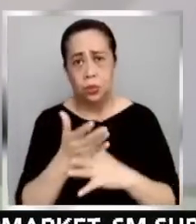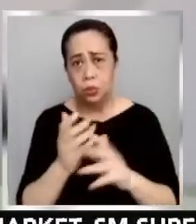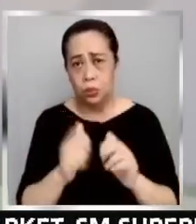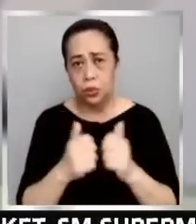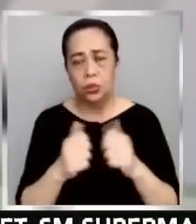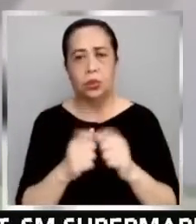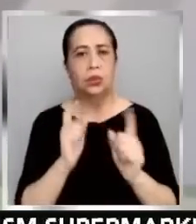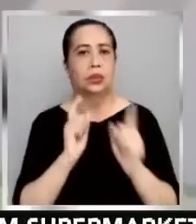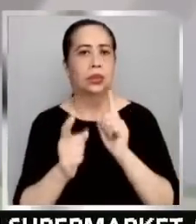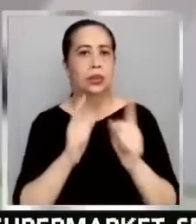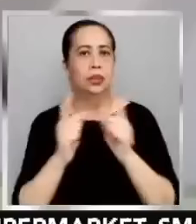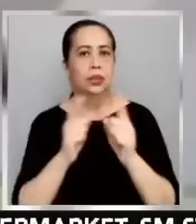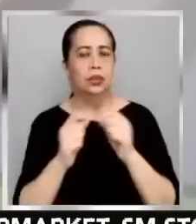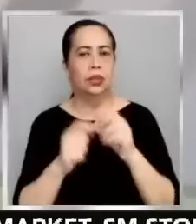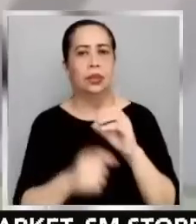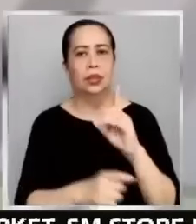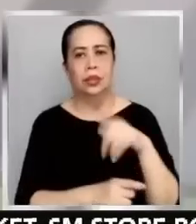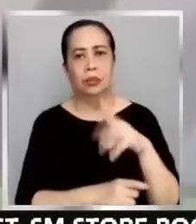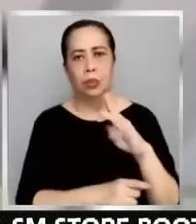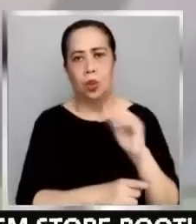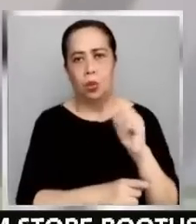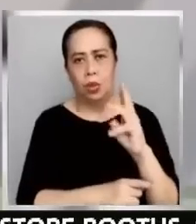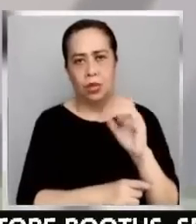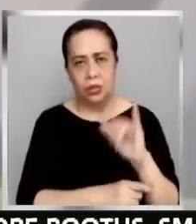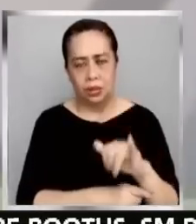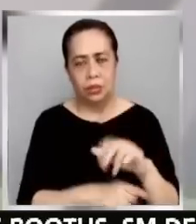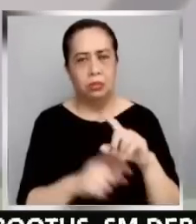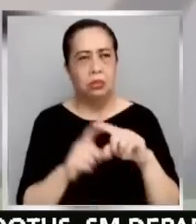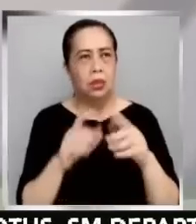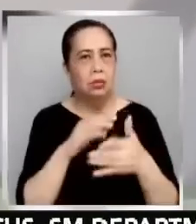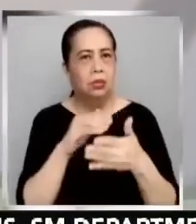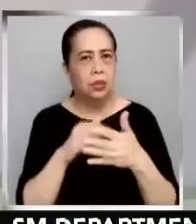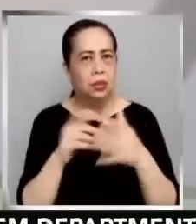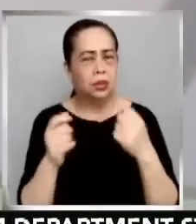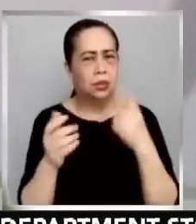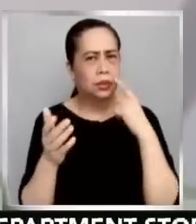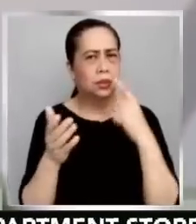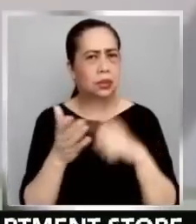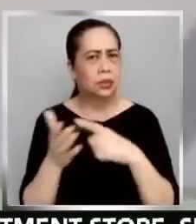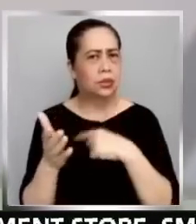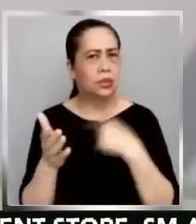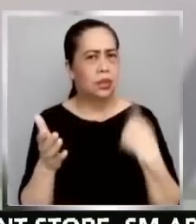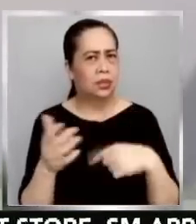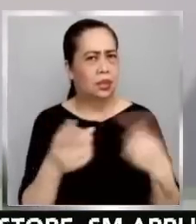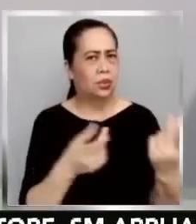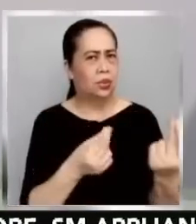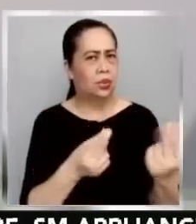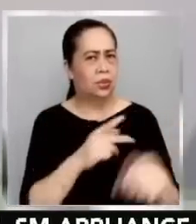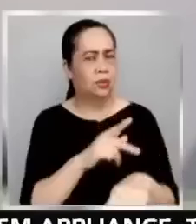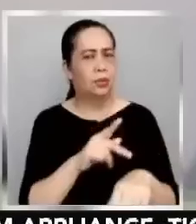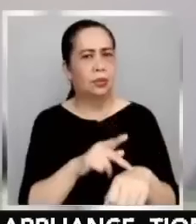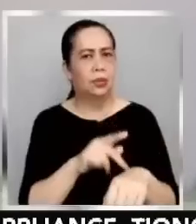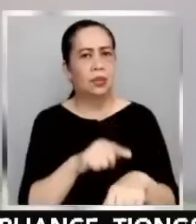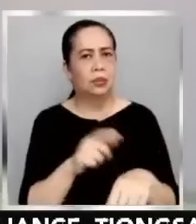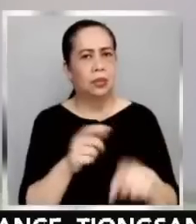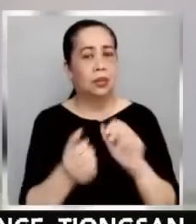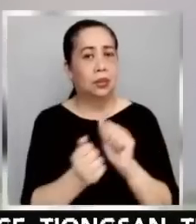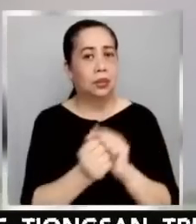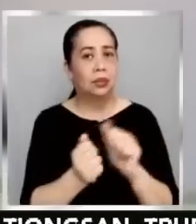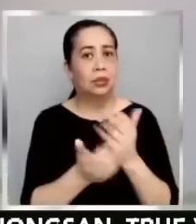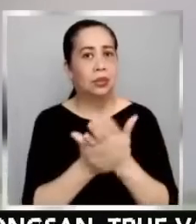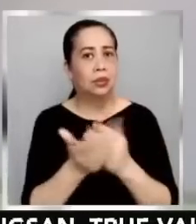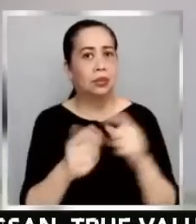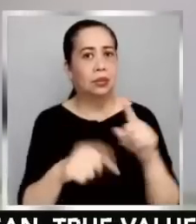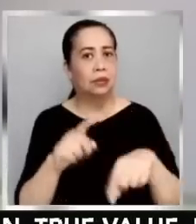at diplomasya. Pero sa gitna niyan, pinunan ng China ang mga hakbang ng Pilipinas kasama ng ilang kaalyadong